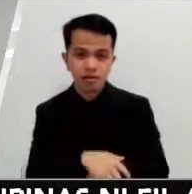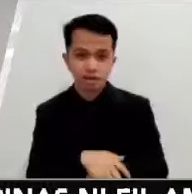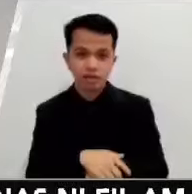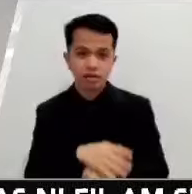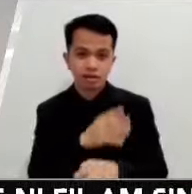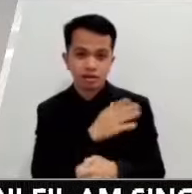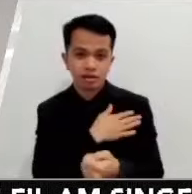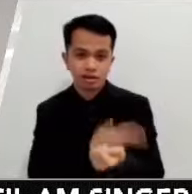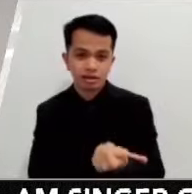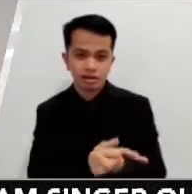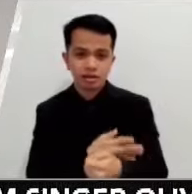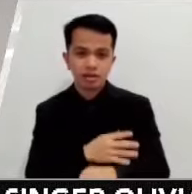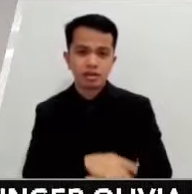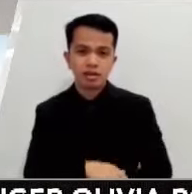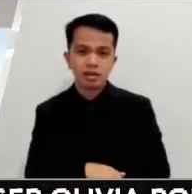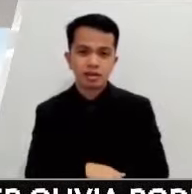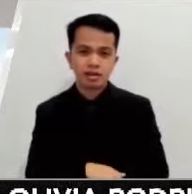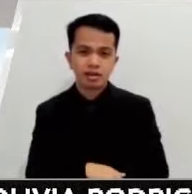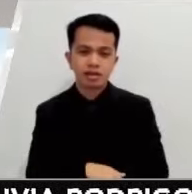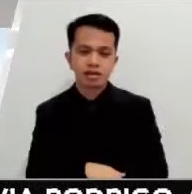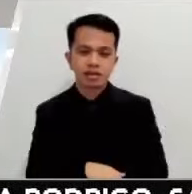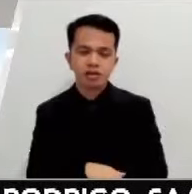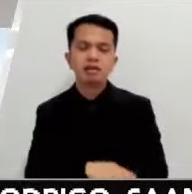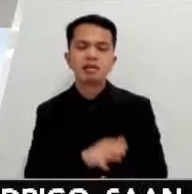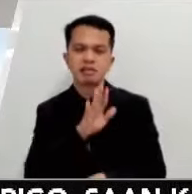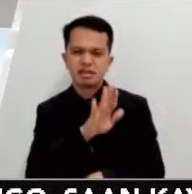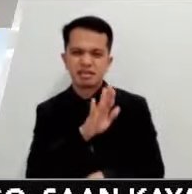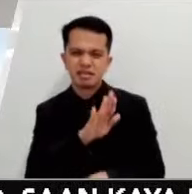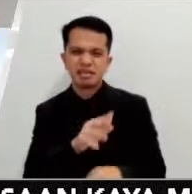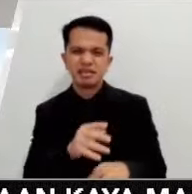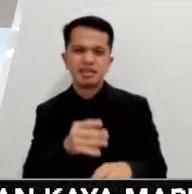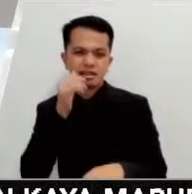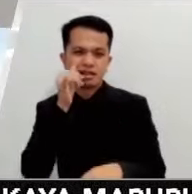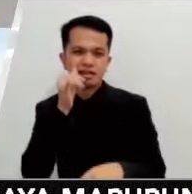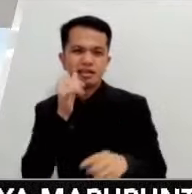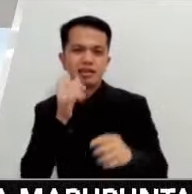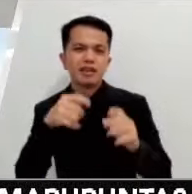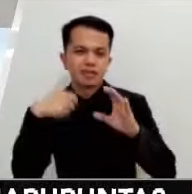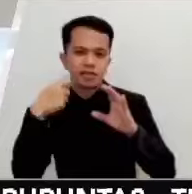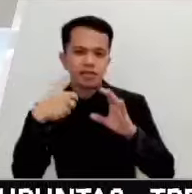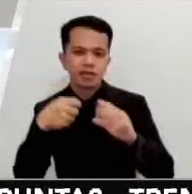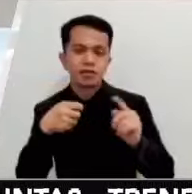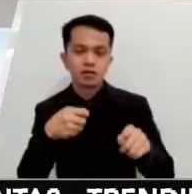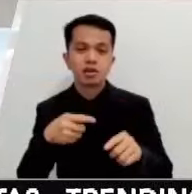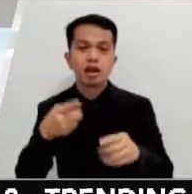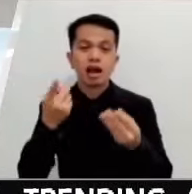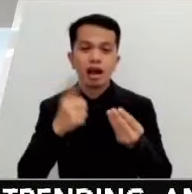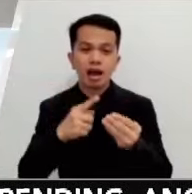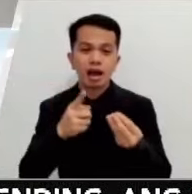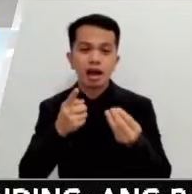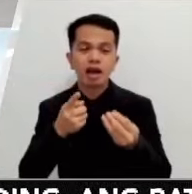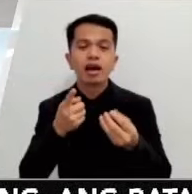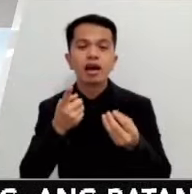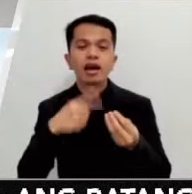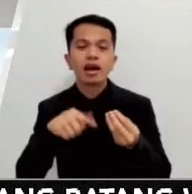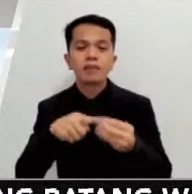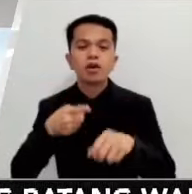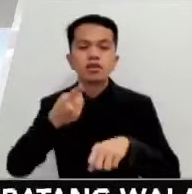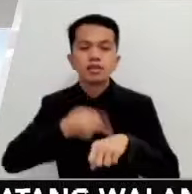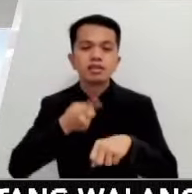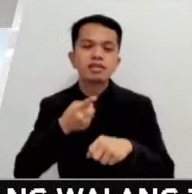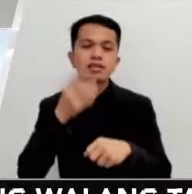niya. Yan ang eksena matapos mapagsabihan ang nooy 3 years old na si Nick Hemnan dahil sa